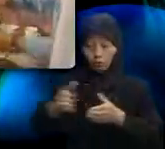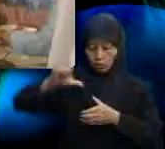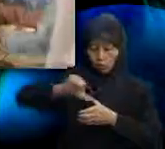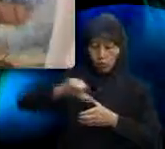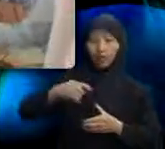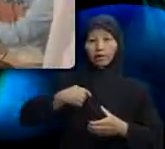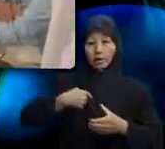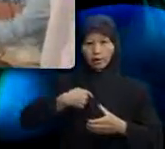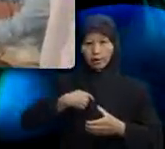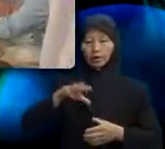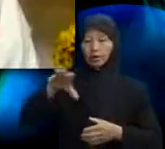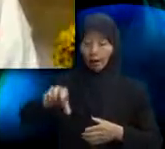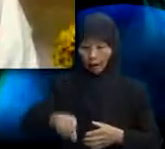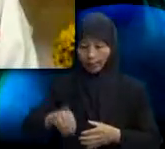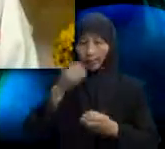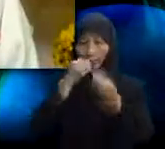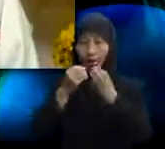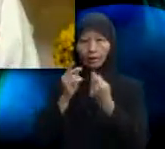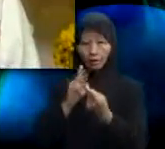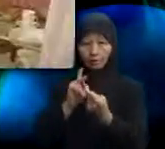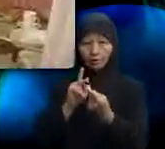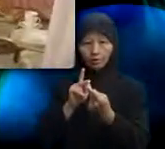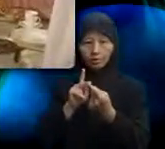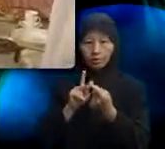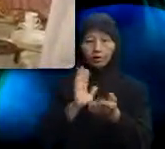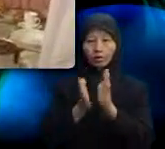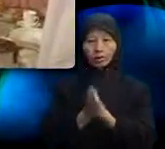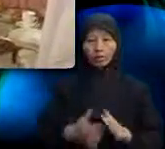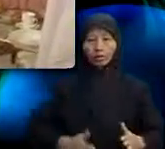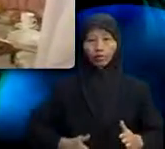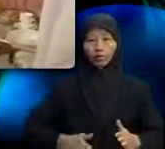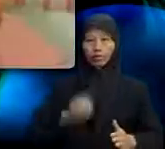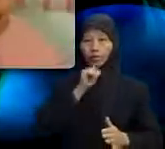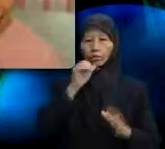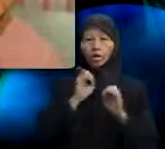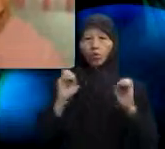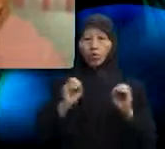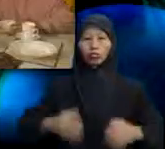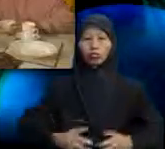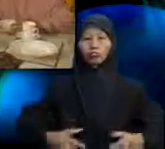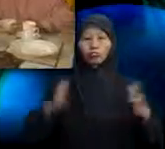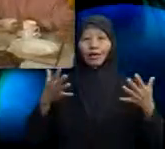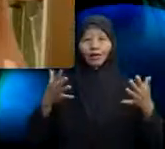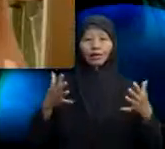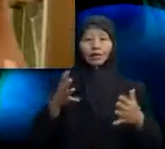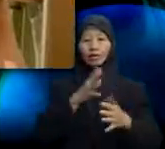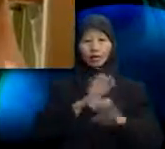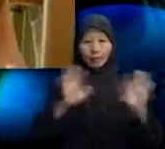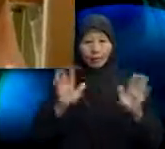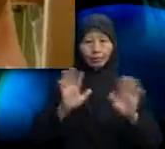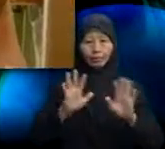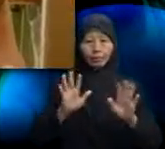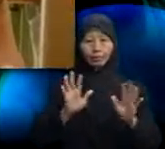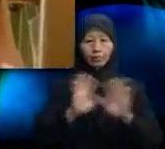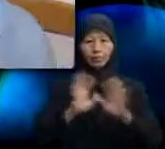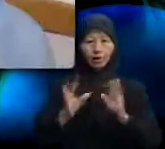tuang untuk kita. Ambillah makanan yang sesuai supaya perut tidak terlalu kosong. Tetapi, jangan